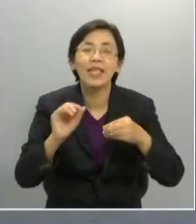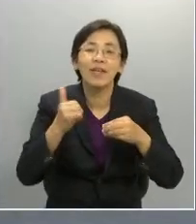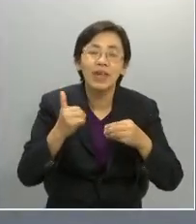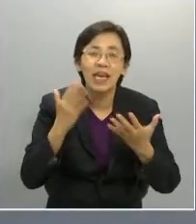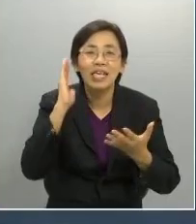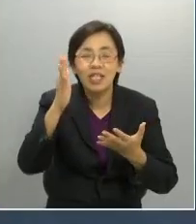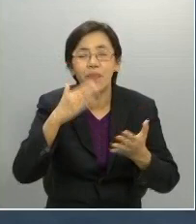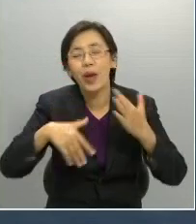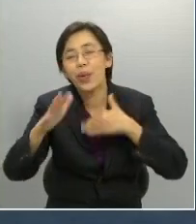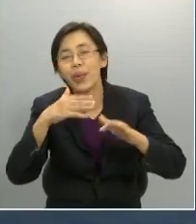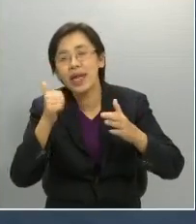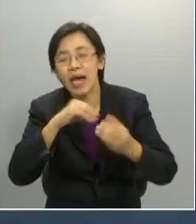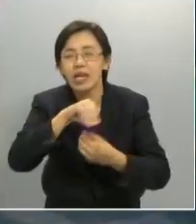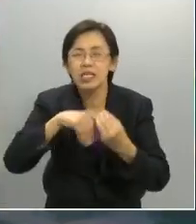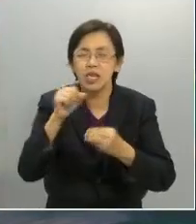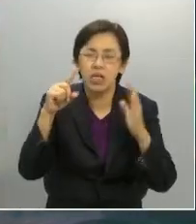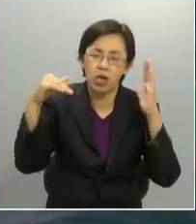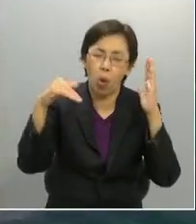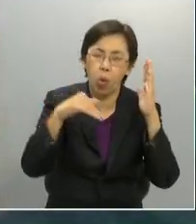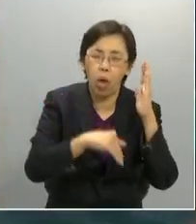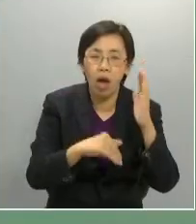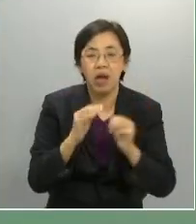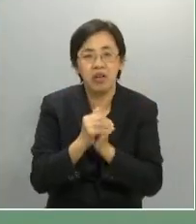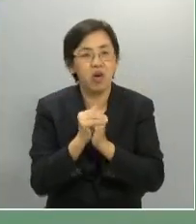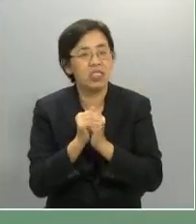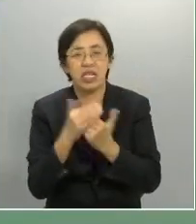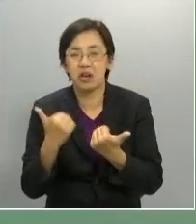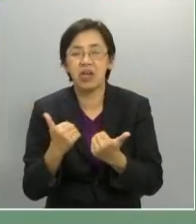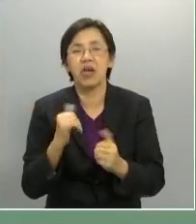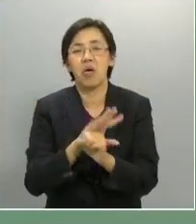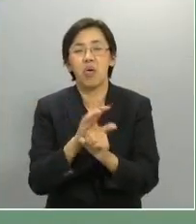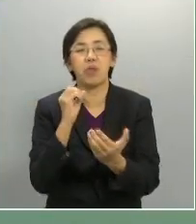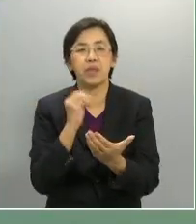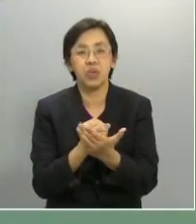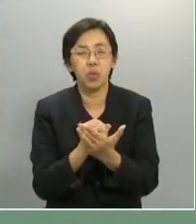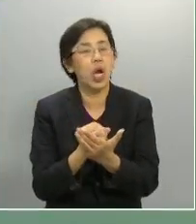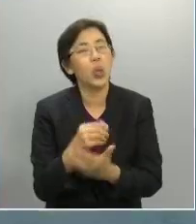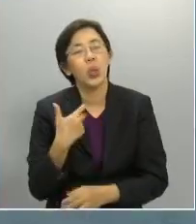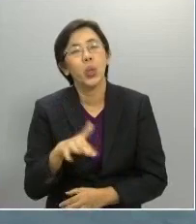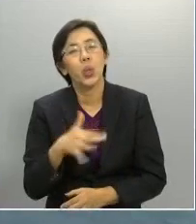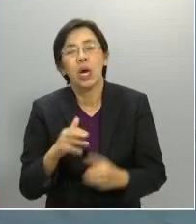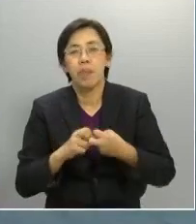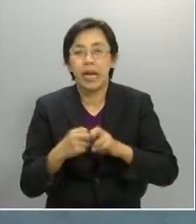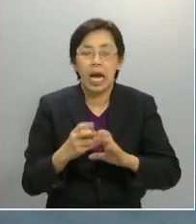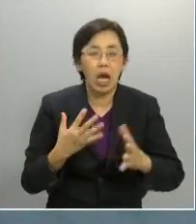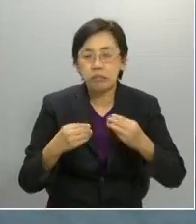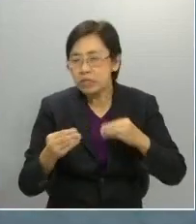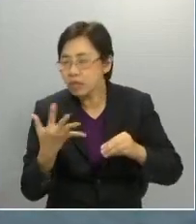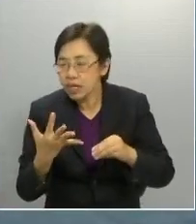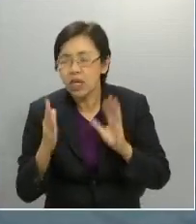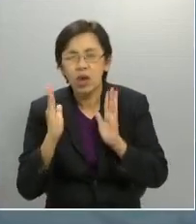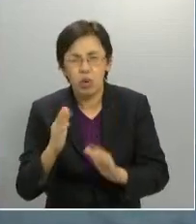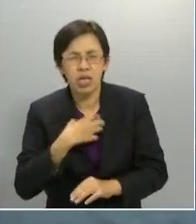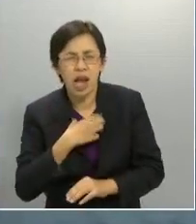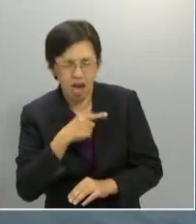คลายเศรษฐกิจถดถอยเพราะจีนเขายึดนโยบายโควิดเป็นศูนย์แล้วมันตึงน่ากลัวมากนักลงทุนคาดหวังว่า